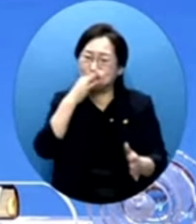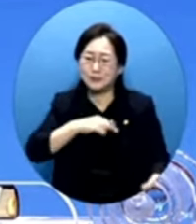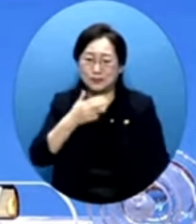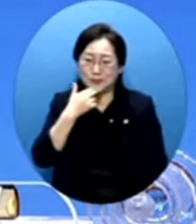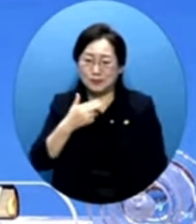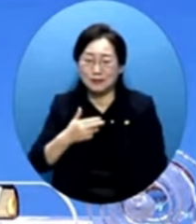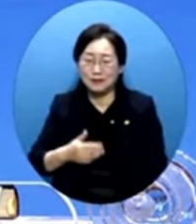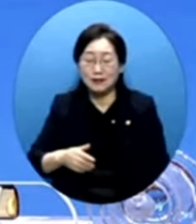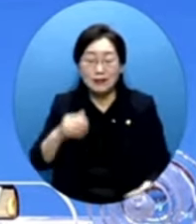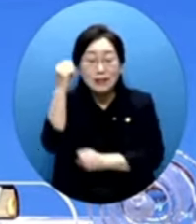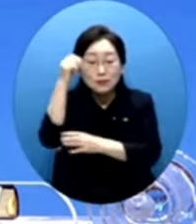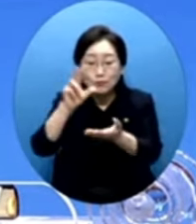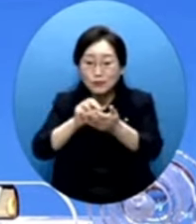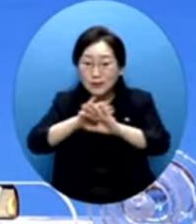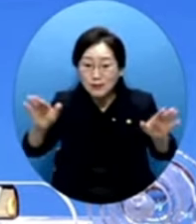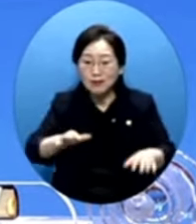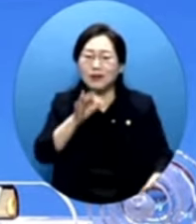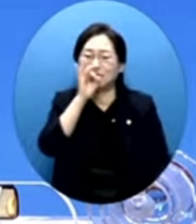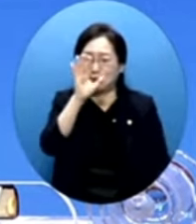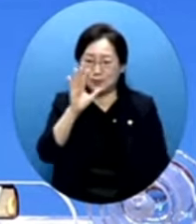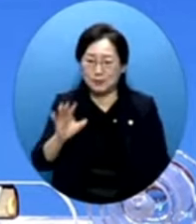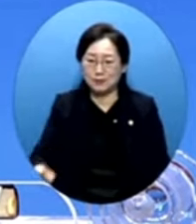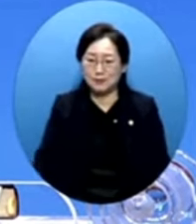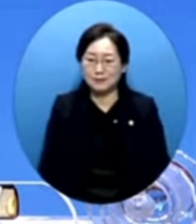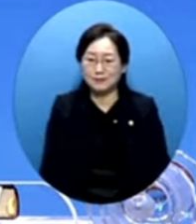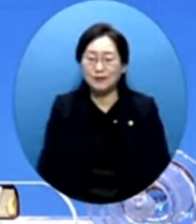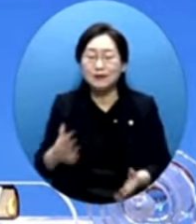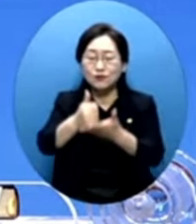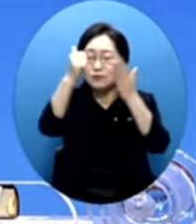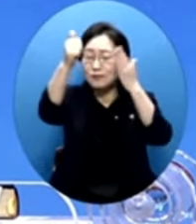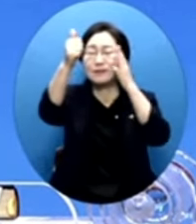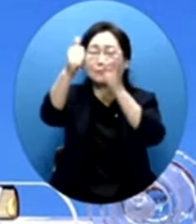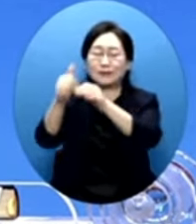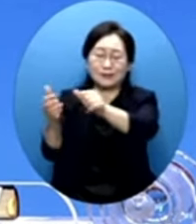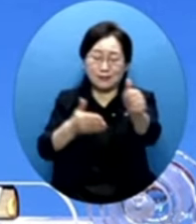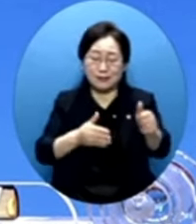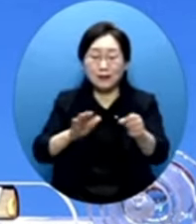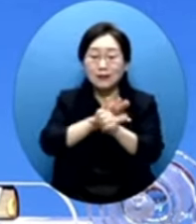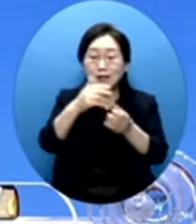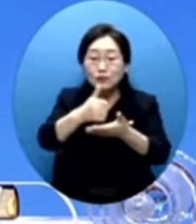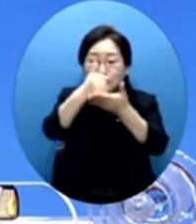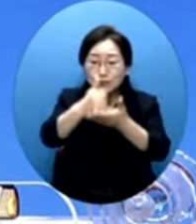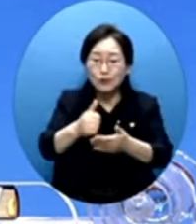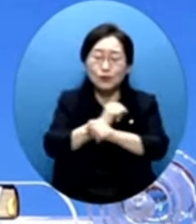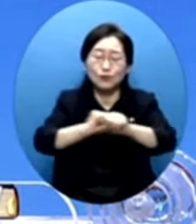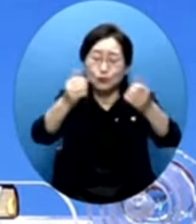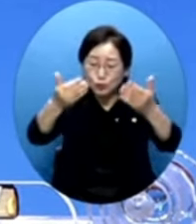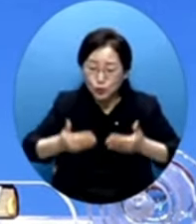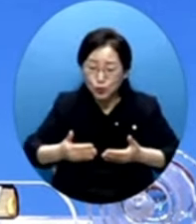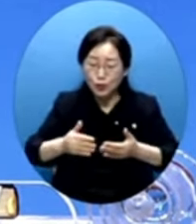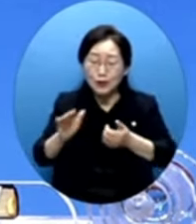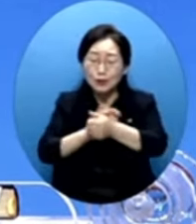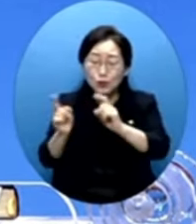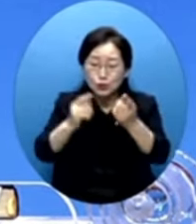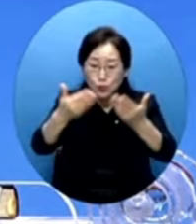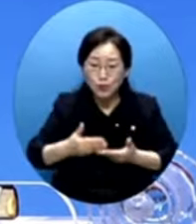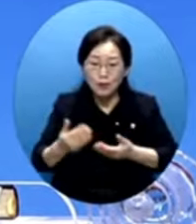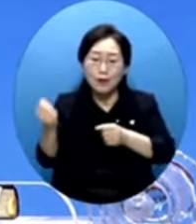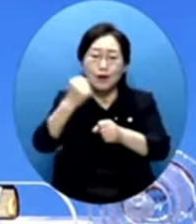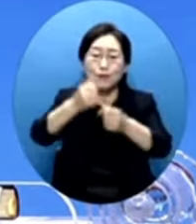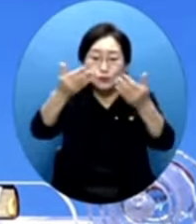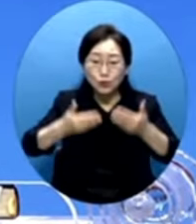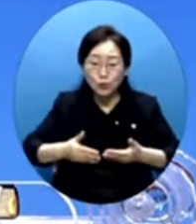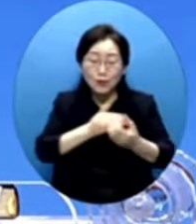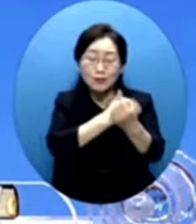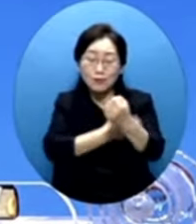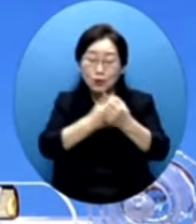근본적인 내 문제를 해결해주지 못하는 것입니다 주님을 바라봐야 합니다 사랑의 주님 용서의 주님 치료의 주님 회복의 주님